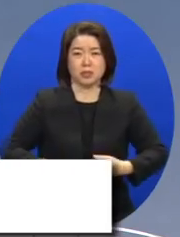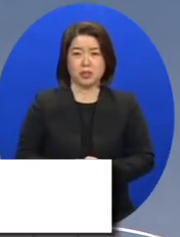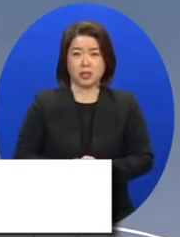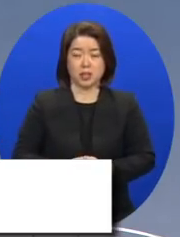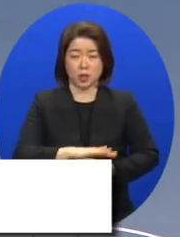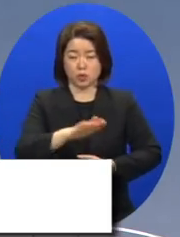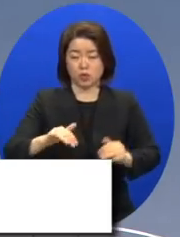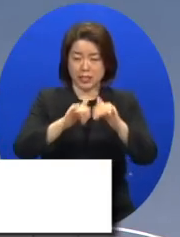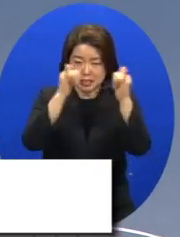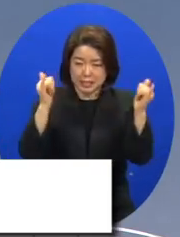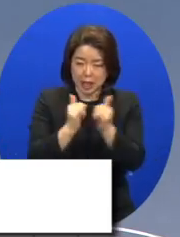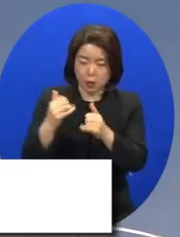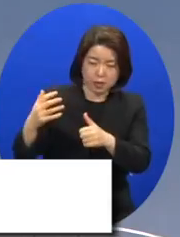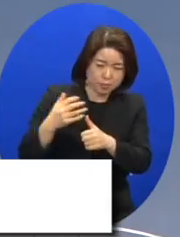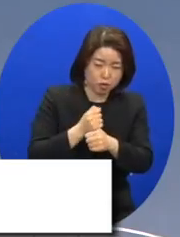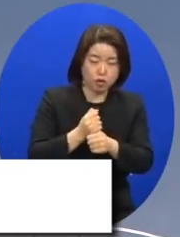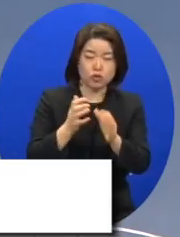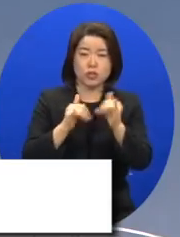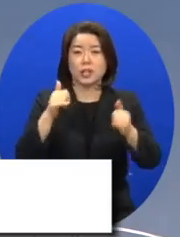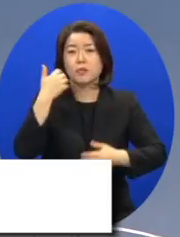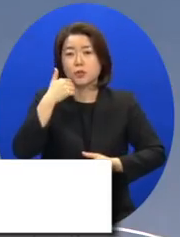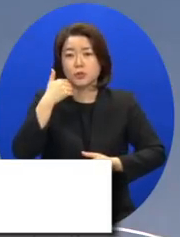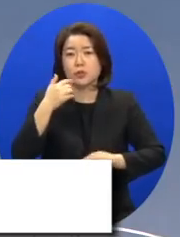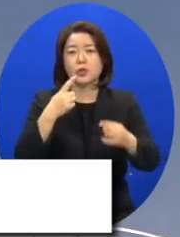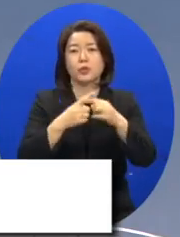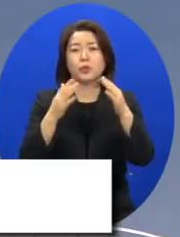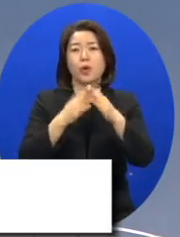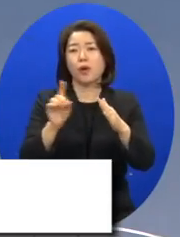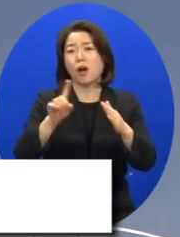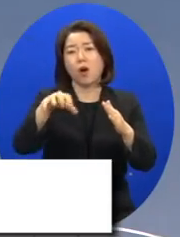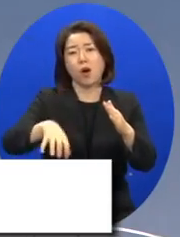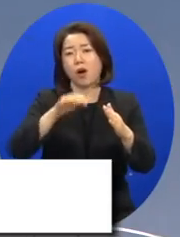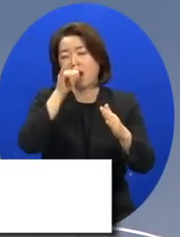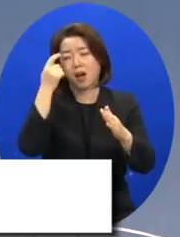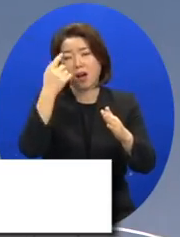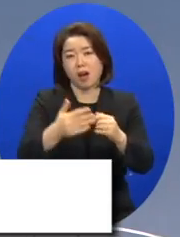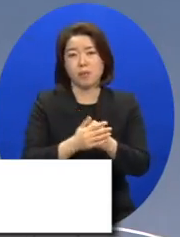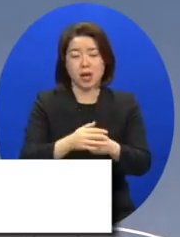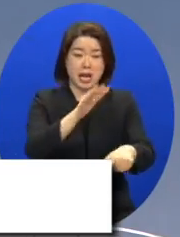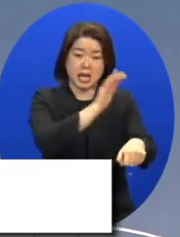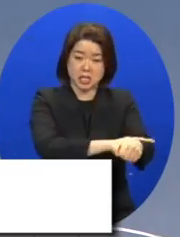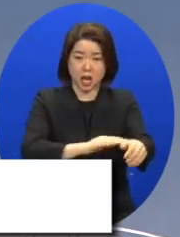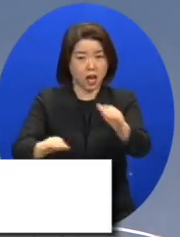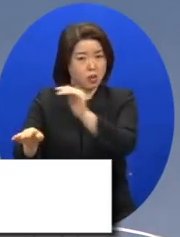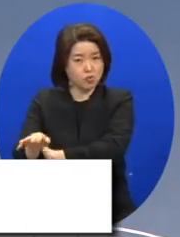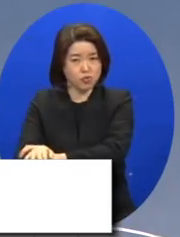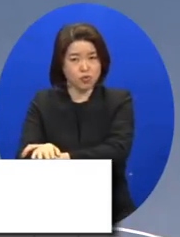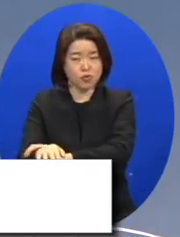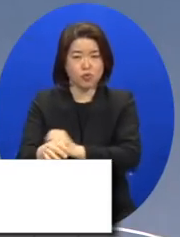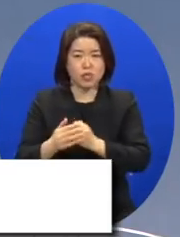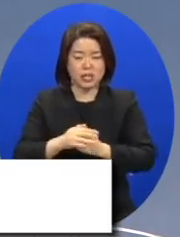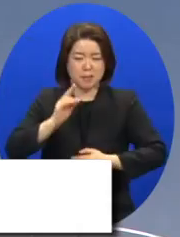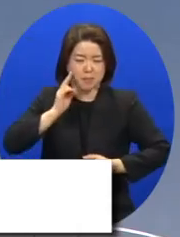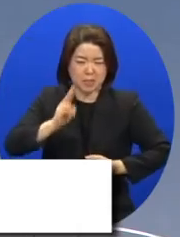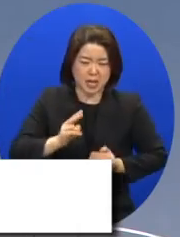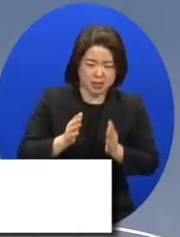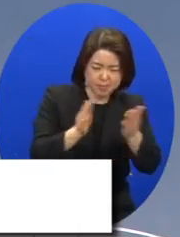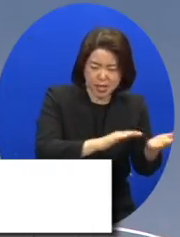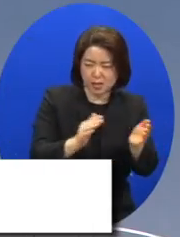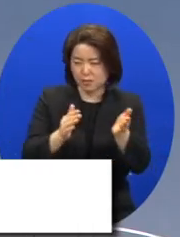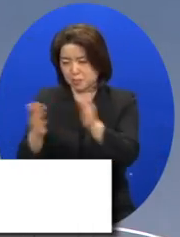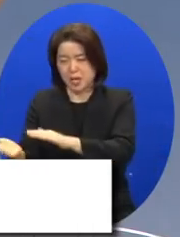뚫어줄 수 있는 사람이 누굽니까 교회가 어디에 있습니까 좐 야운 약 극단적으로 치달아가는